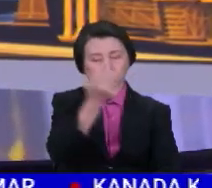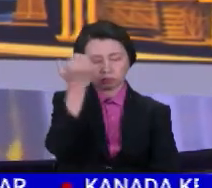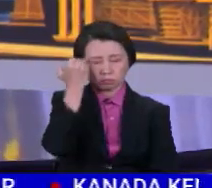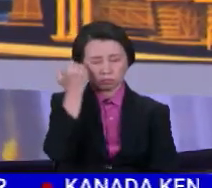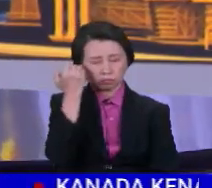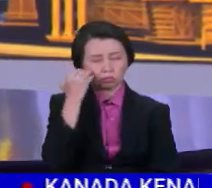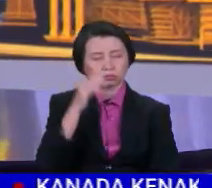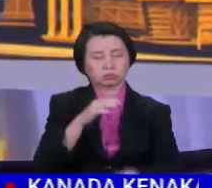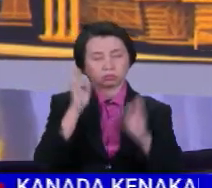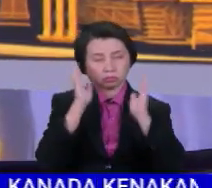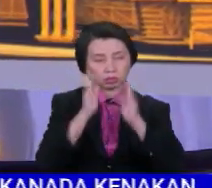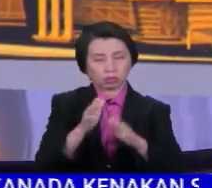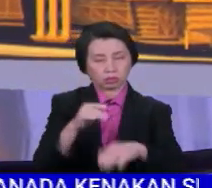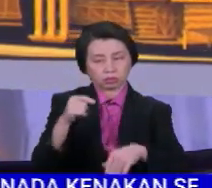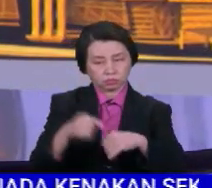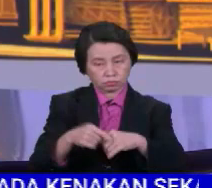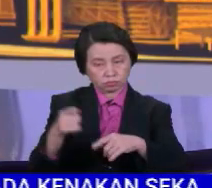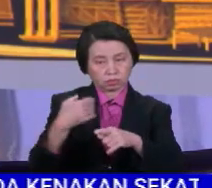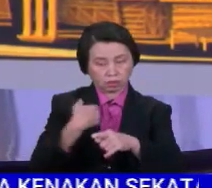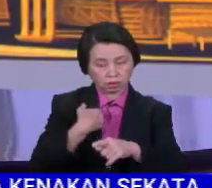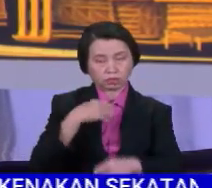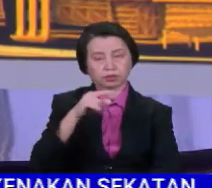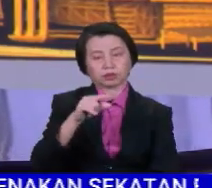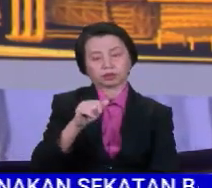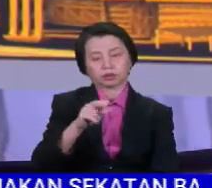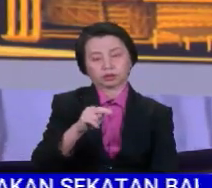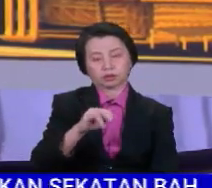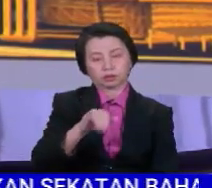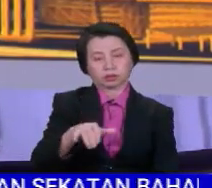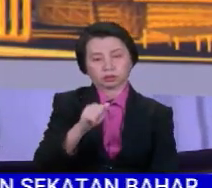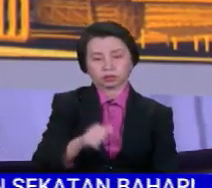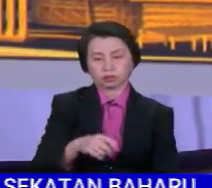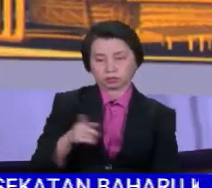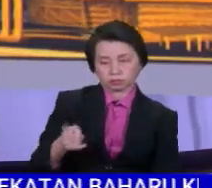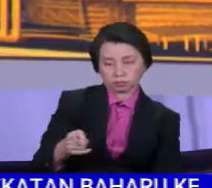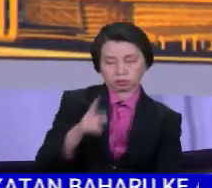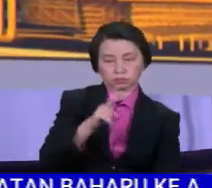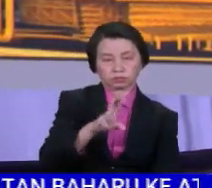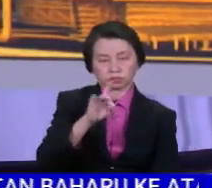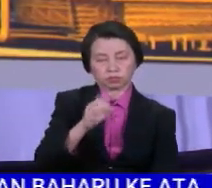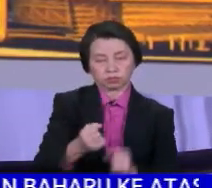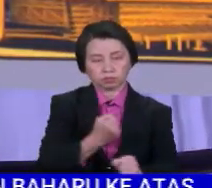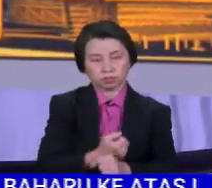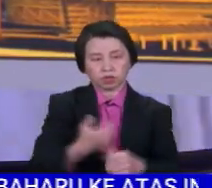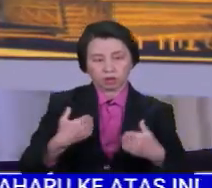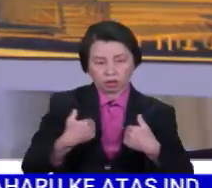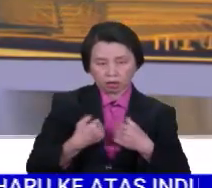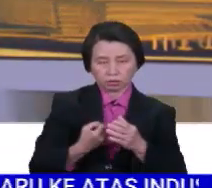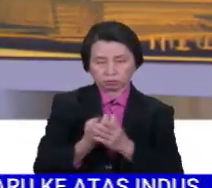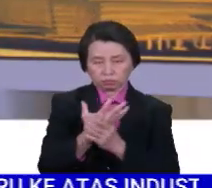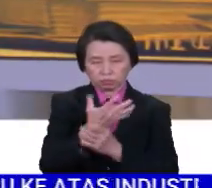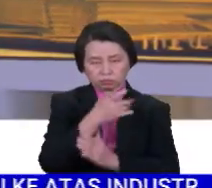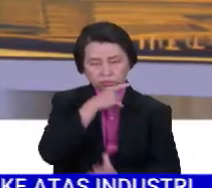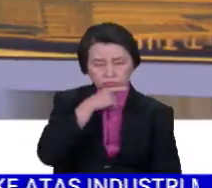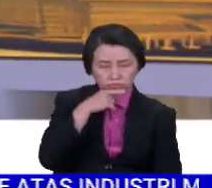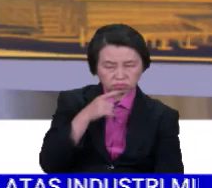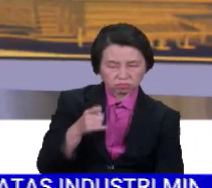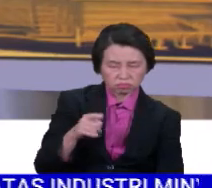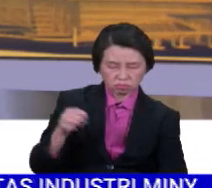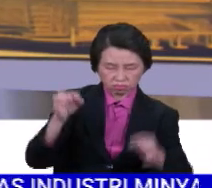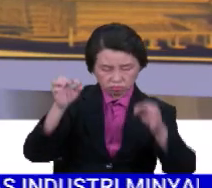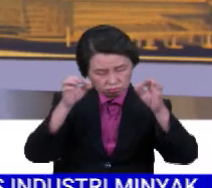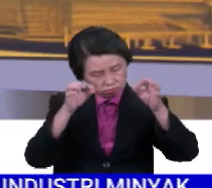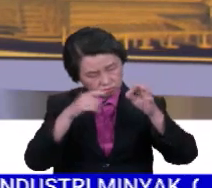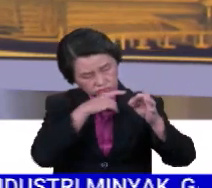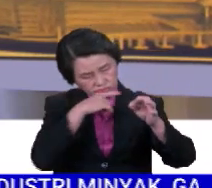Pilah atas tuduhan memiliki ganja. Munzir Azmir Abdul Rahim, 28 tahun, didakwa memiliki tumbuhan kering disyaki dadah